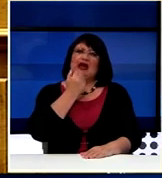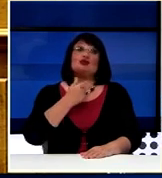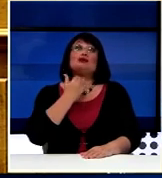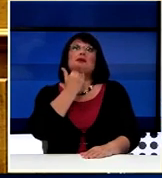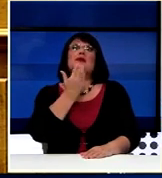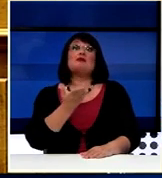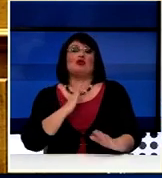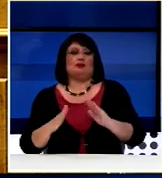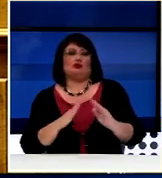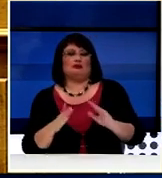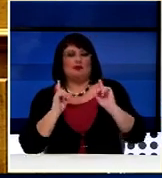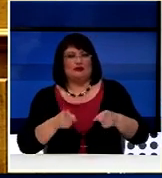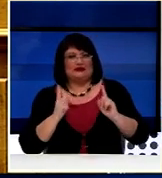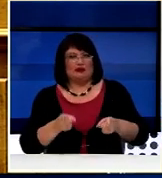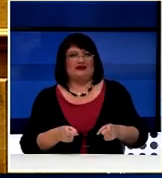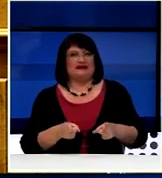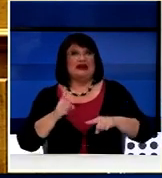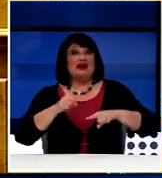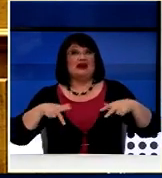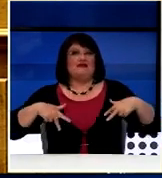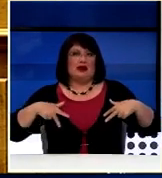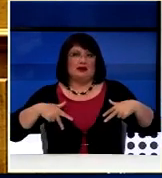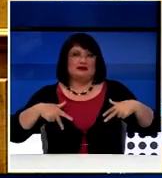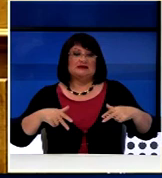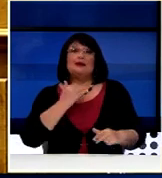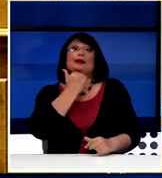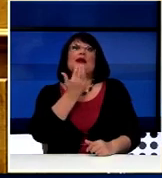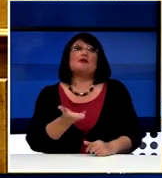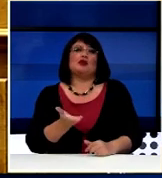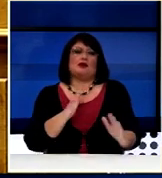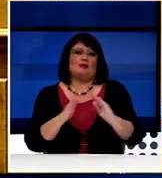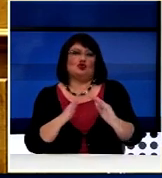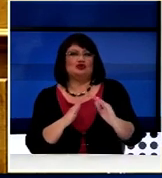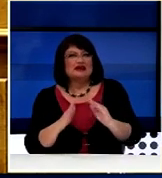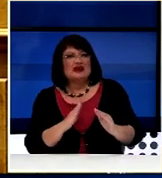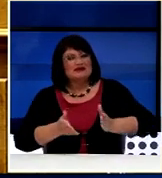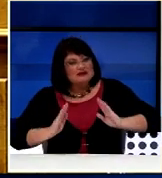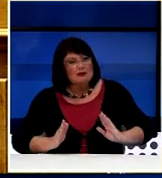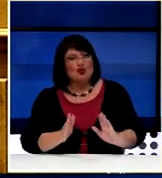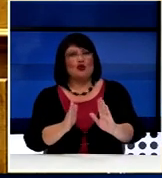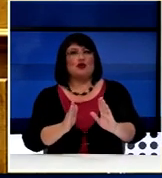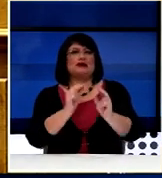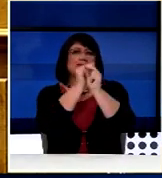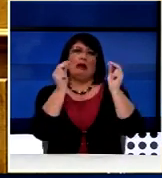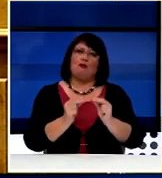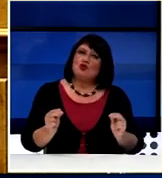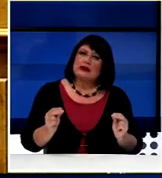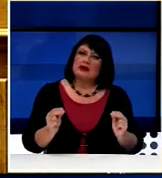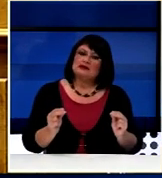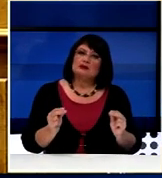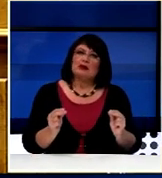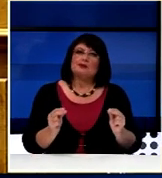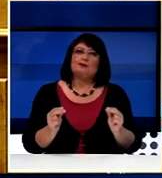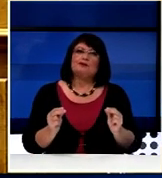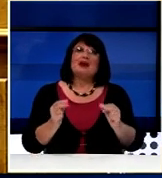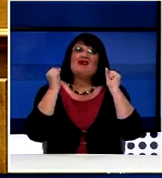όμως. Και κυρίως αδυνατεί να προασπίσει αποτελεσματικά